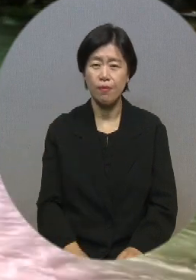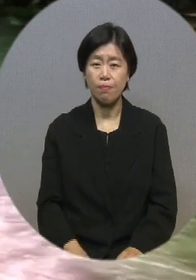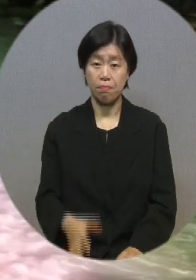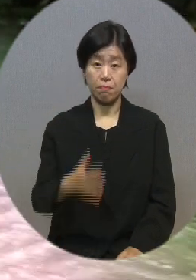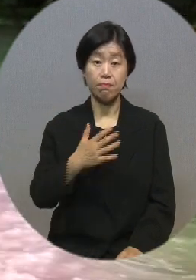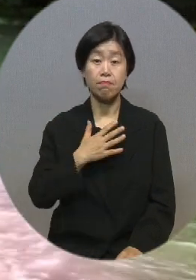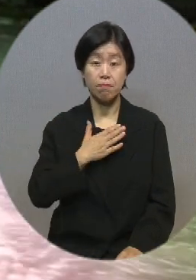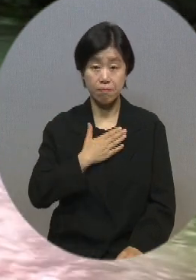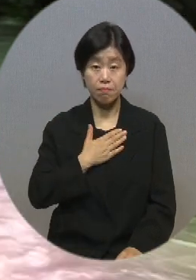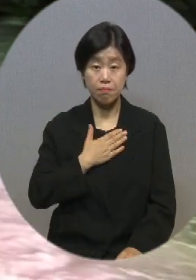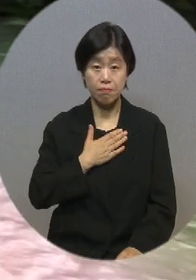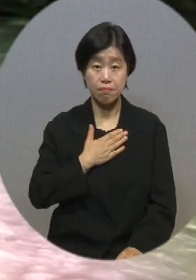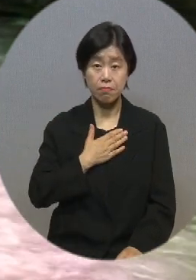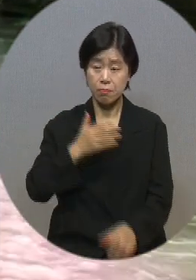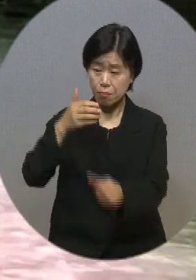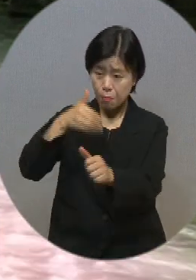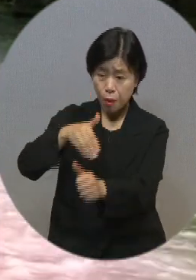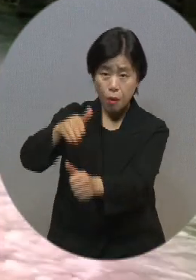내가